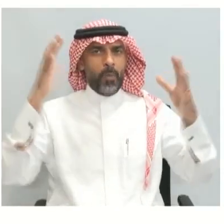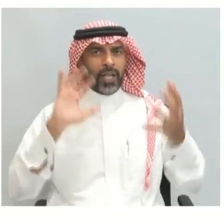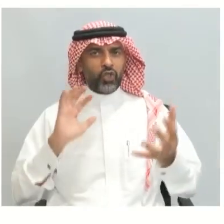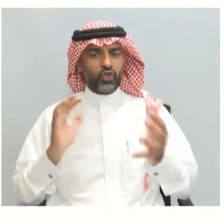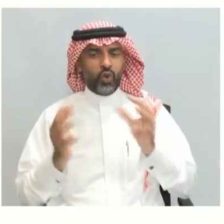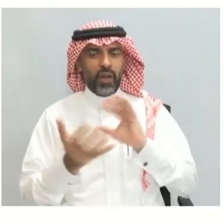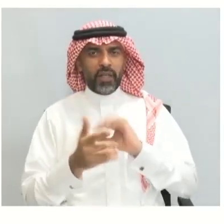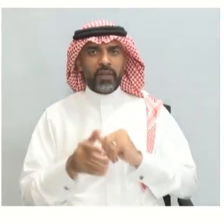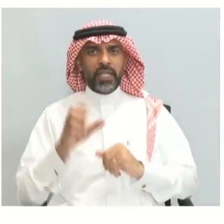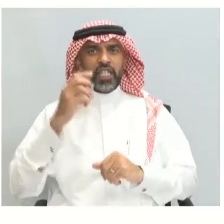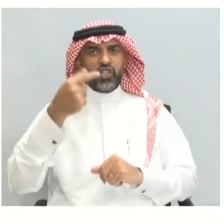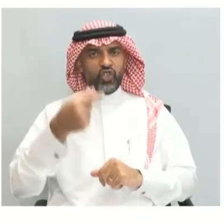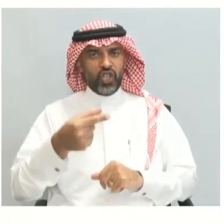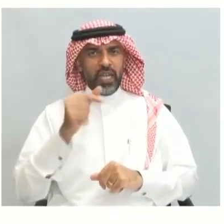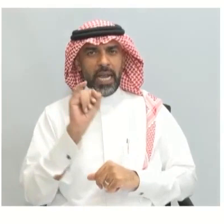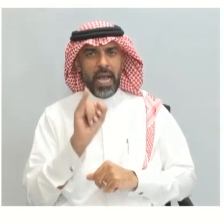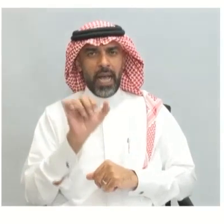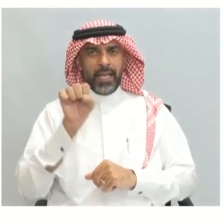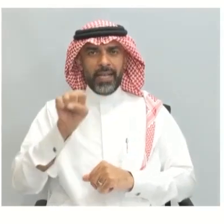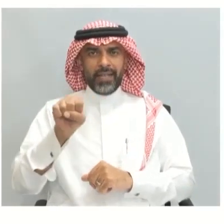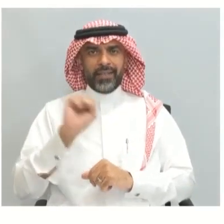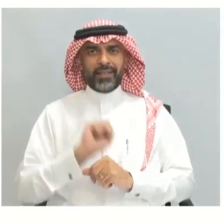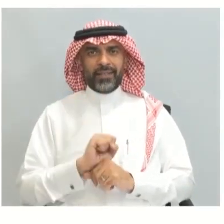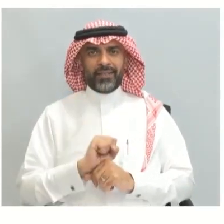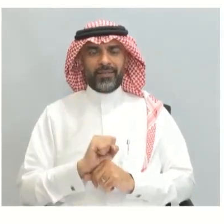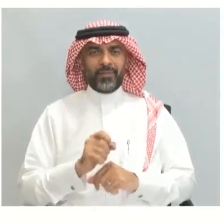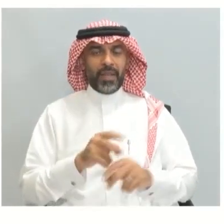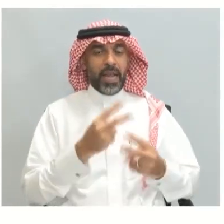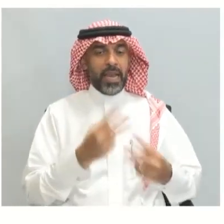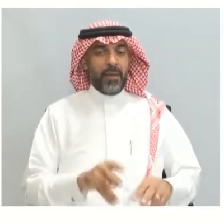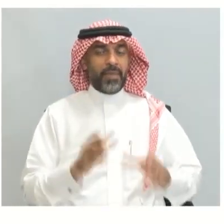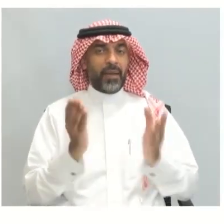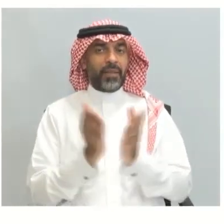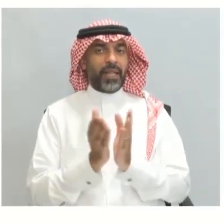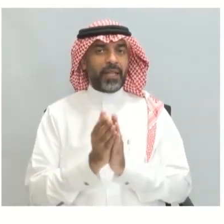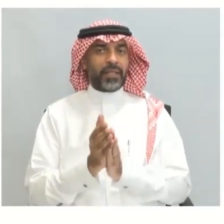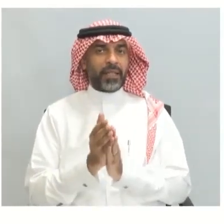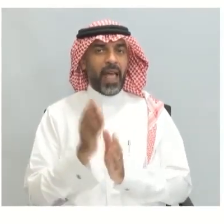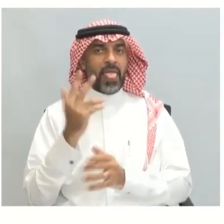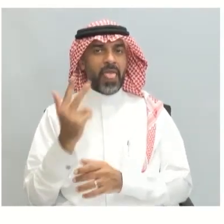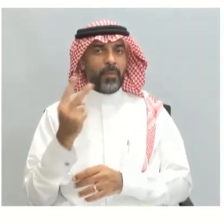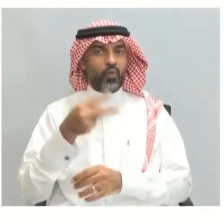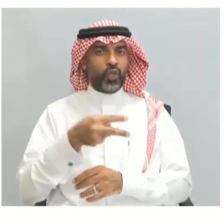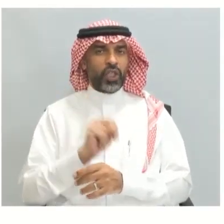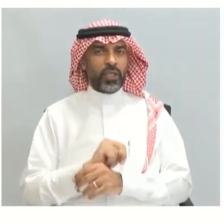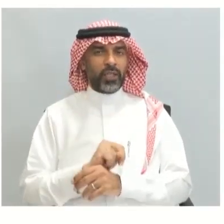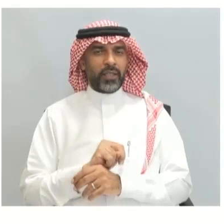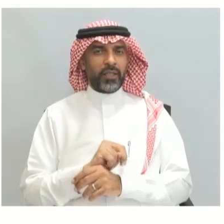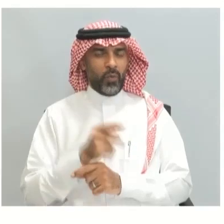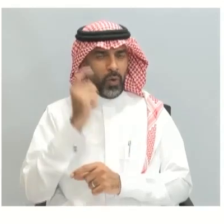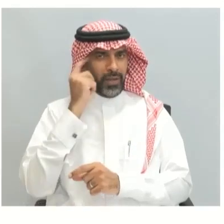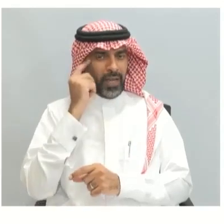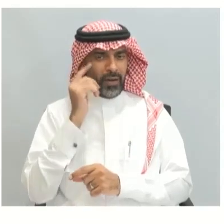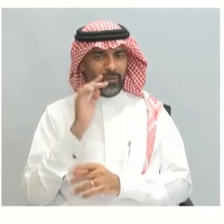الجي اي اس نبتد انا وانتم في الدرس او بالدرس الثام والعش ونتعرف